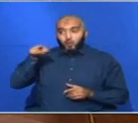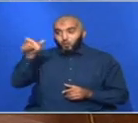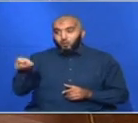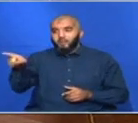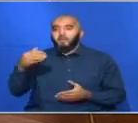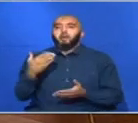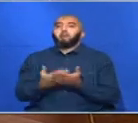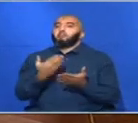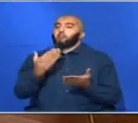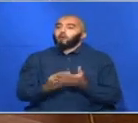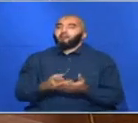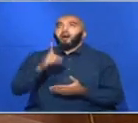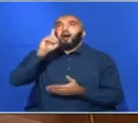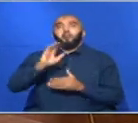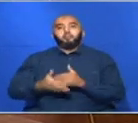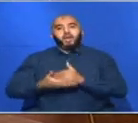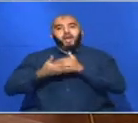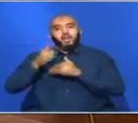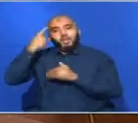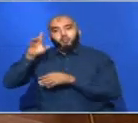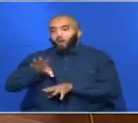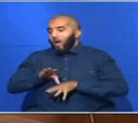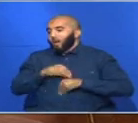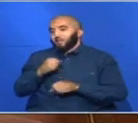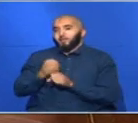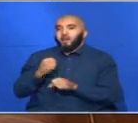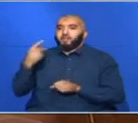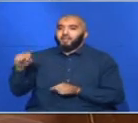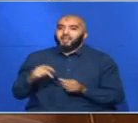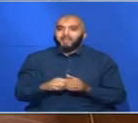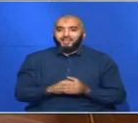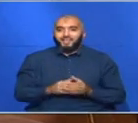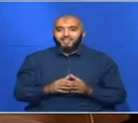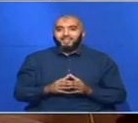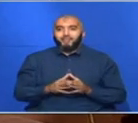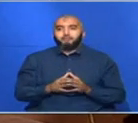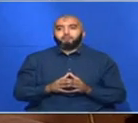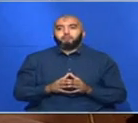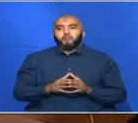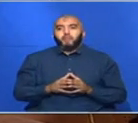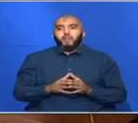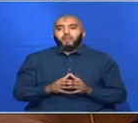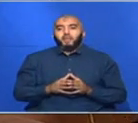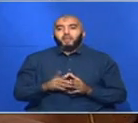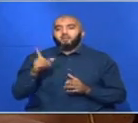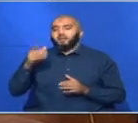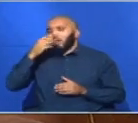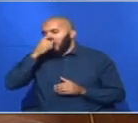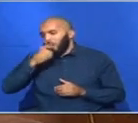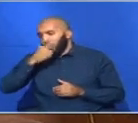بان الله فتح لك باب القبول واقصى ما يمكن ان يفتح هو ان تذرف عيناه